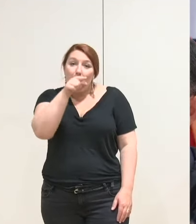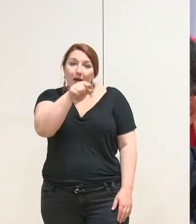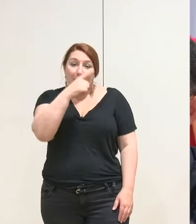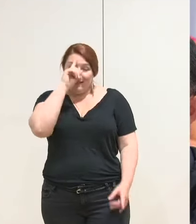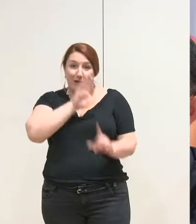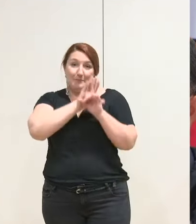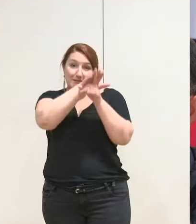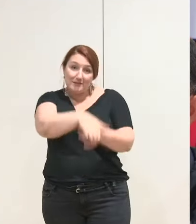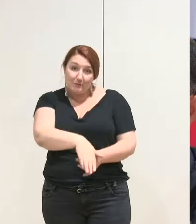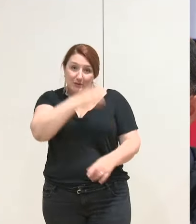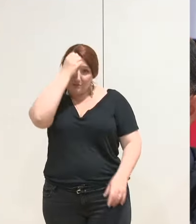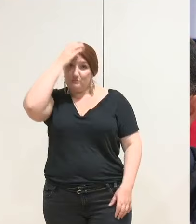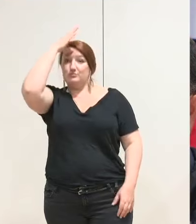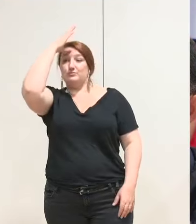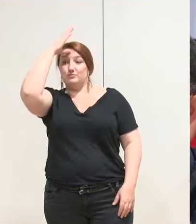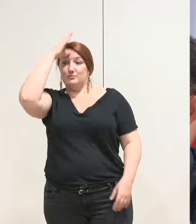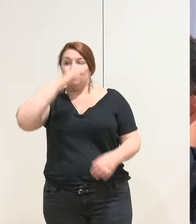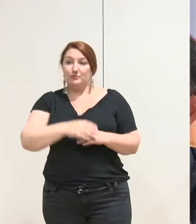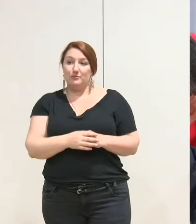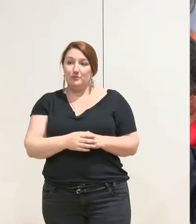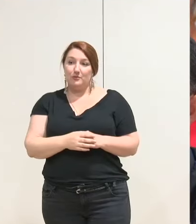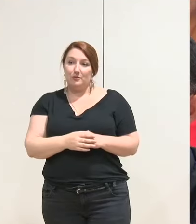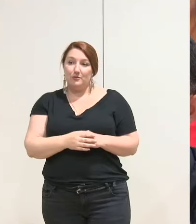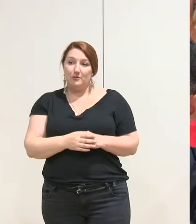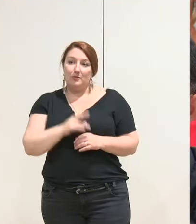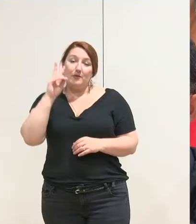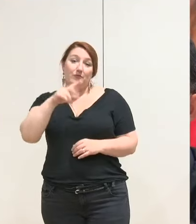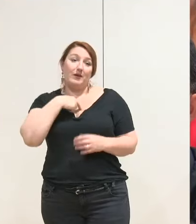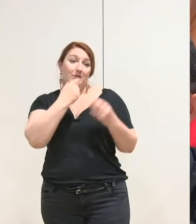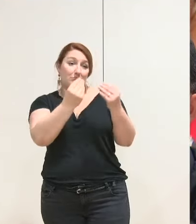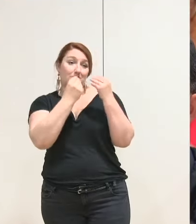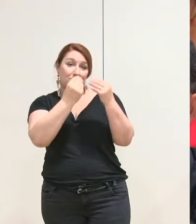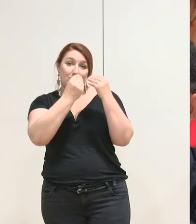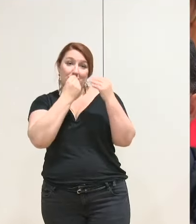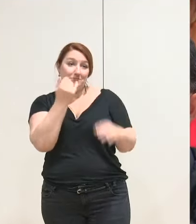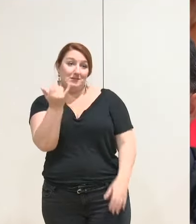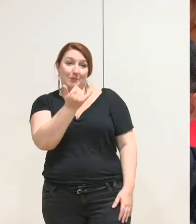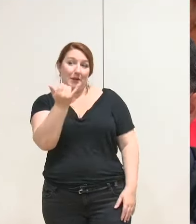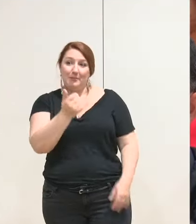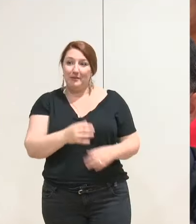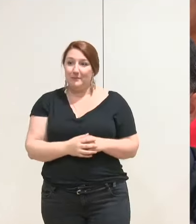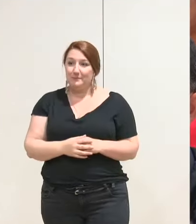discrimination elle et nous n'aurons pas de leçons à recevoir de sa